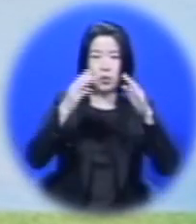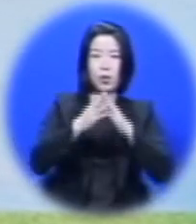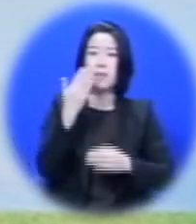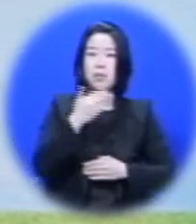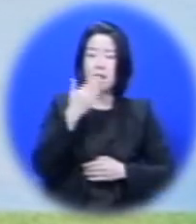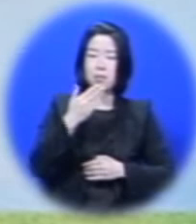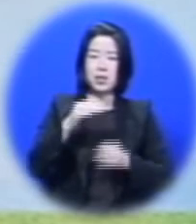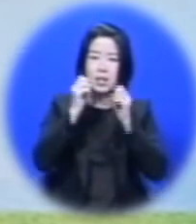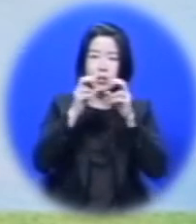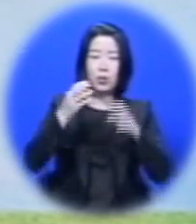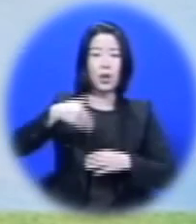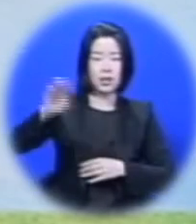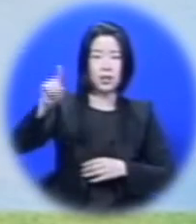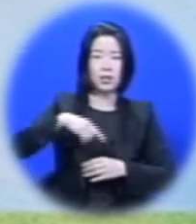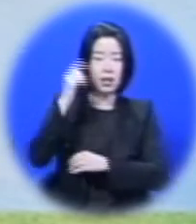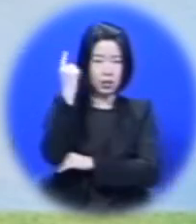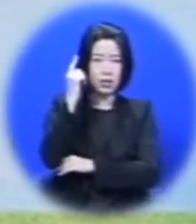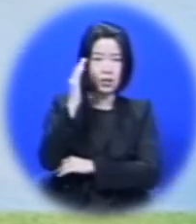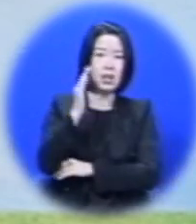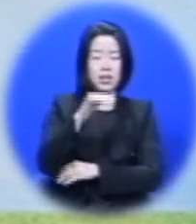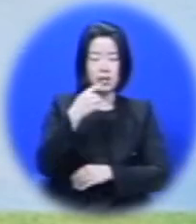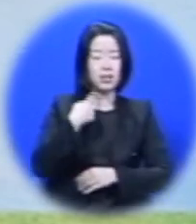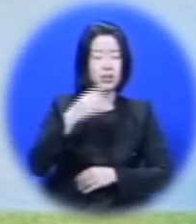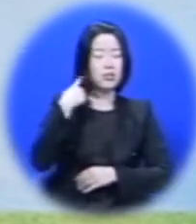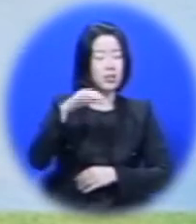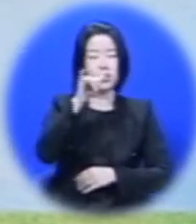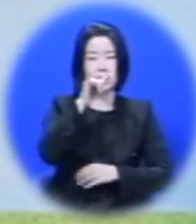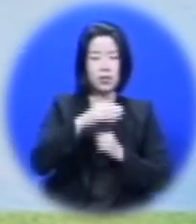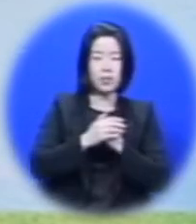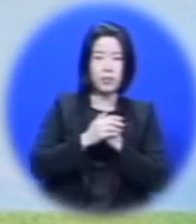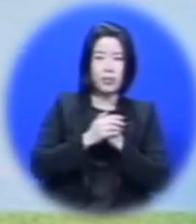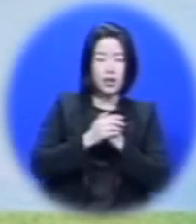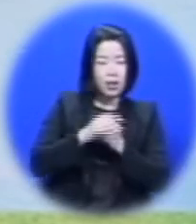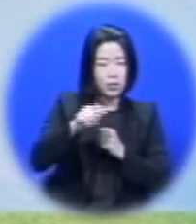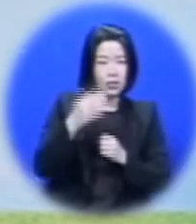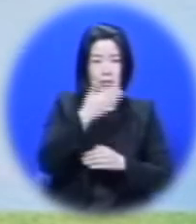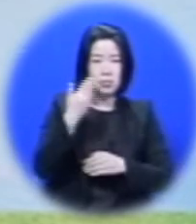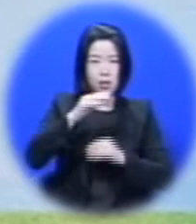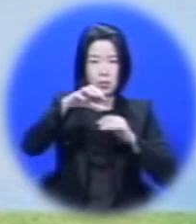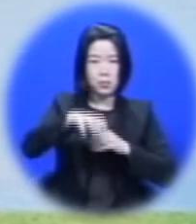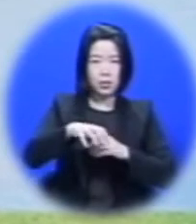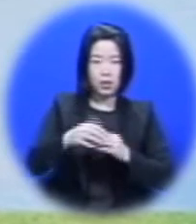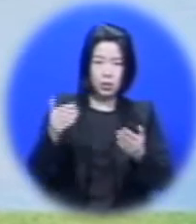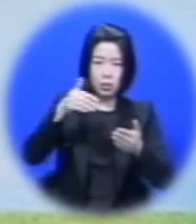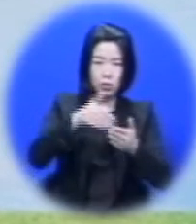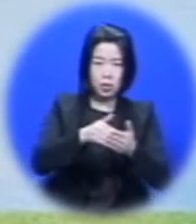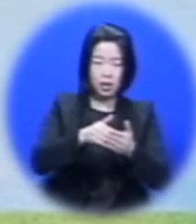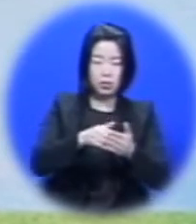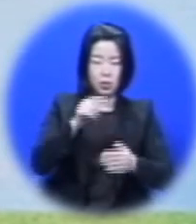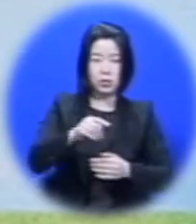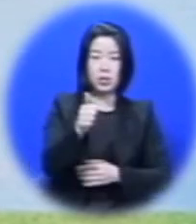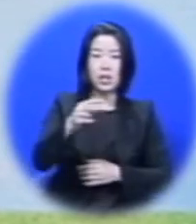들었습니다. 교인들이 필리핀으로 단기 선교를 다녀오게 됐는데, 아, 필리핀에 도착을 해서 그